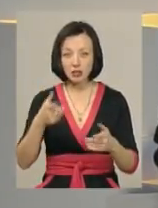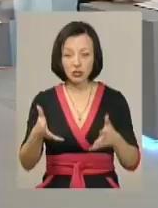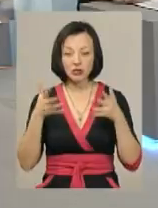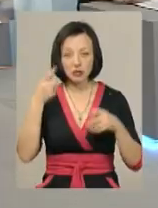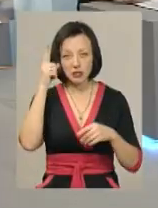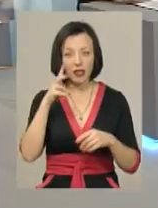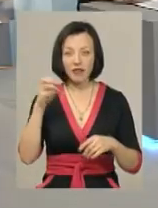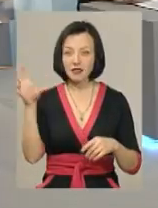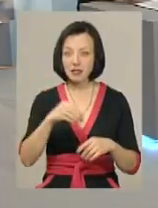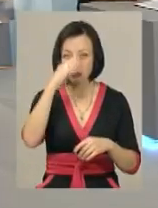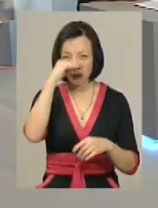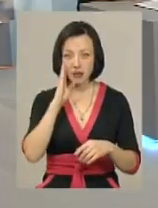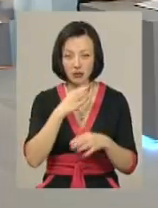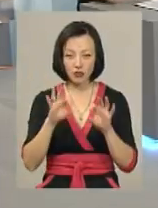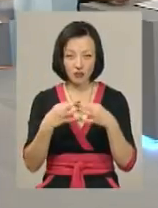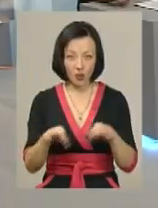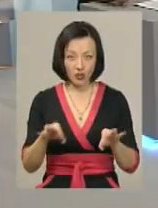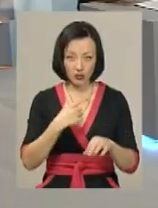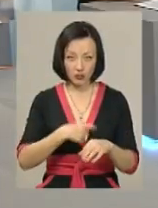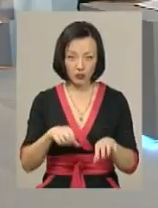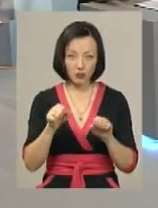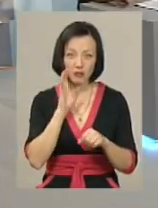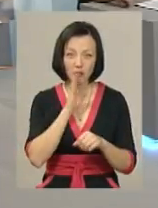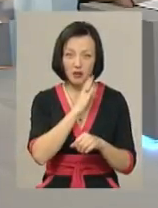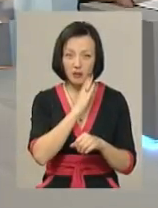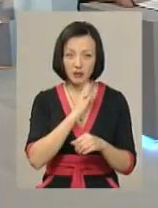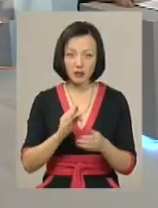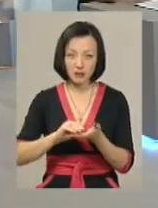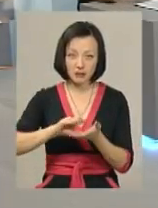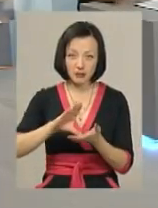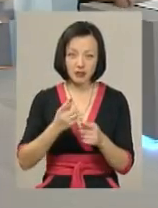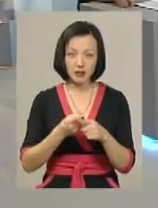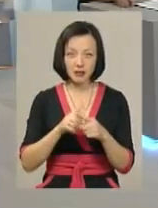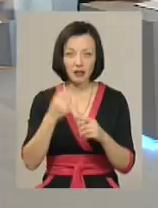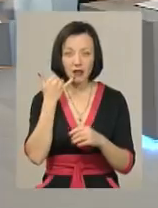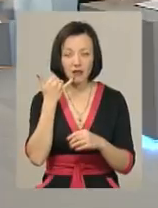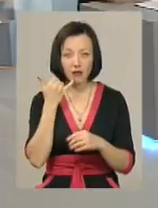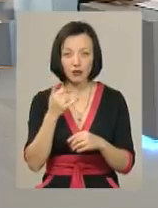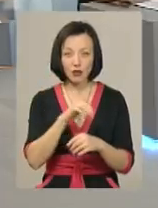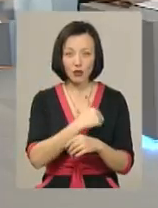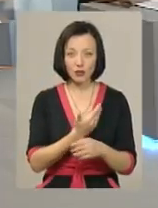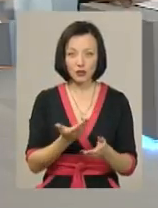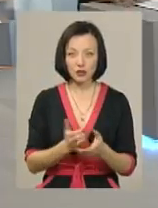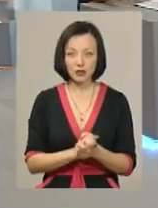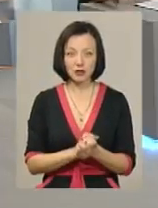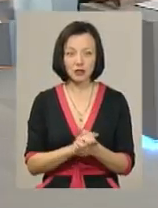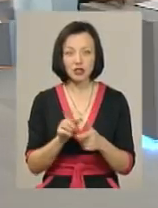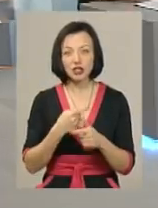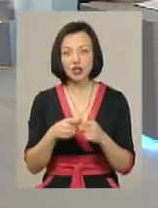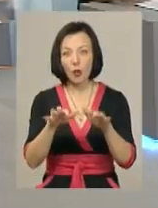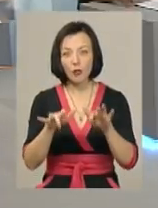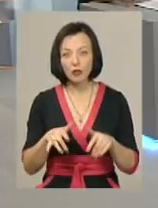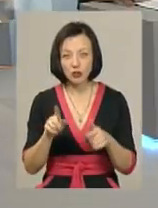знають не всі батьки там можуть дозволити Да там мама там збирає цілий рік на той там телефон що він хочете чи комп'ютер чи